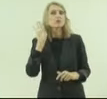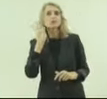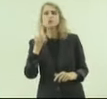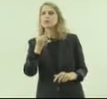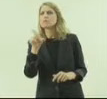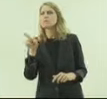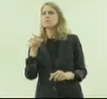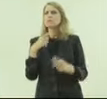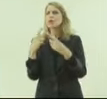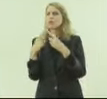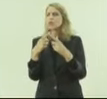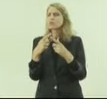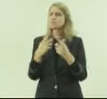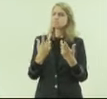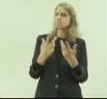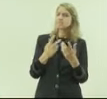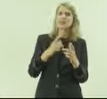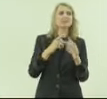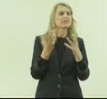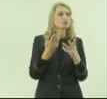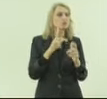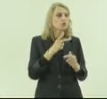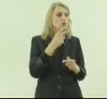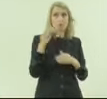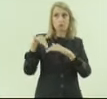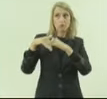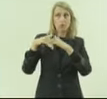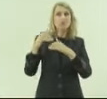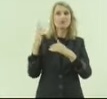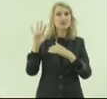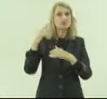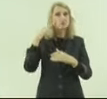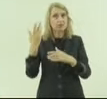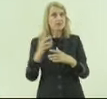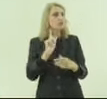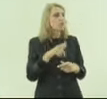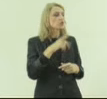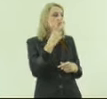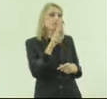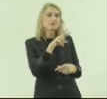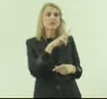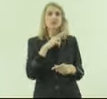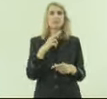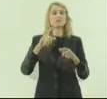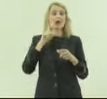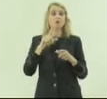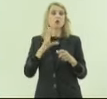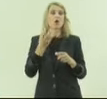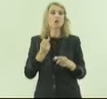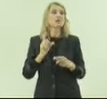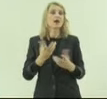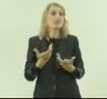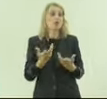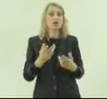харесват. Не ни харесват идеологически, не ни харесват политически. Не ни допадат, защото има хора, които мислят по различен начин.